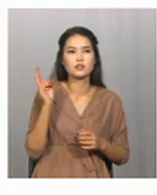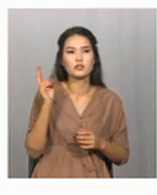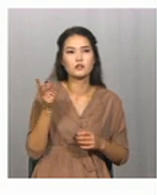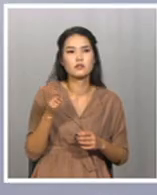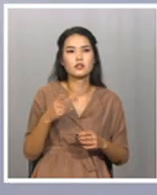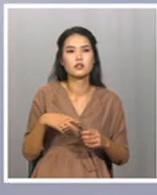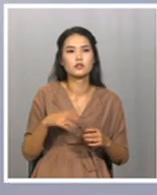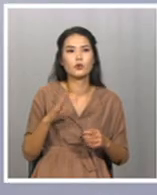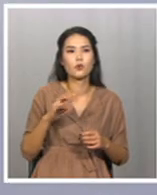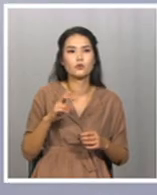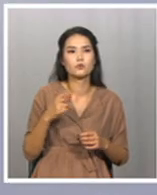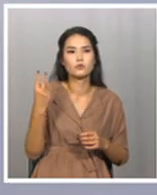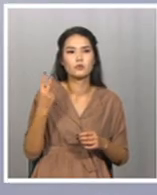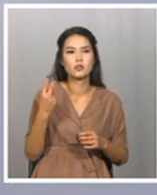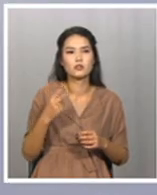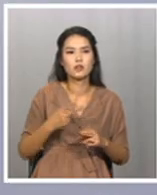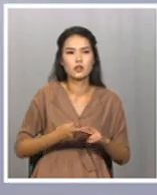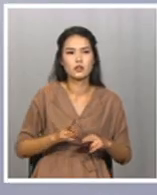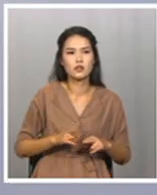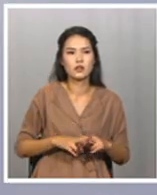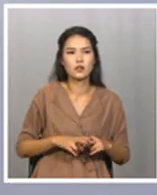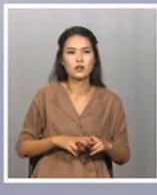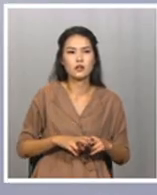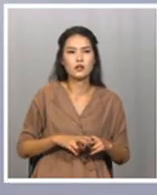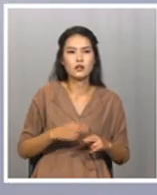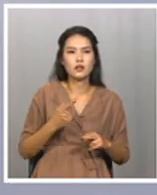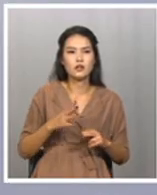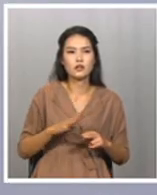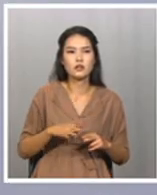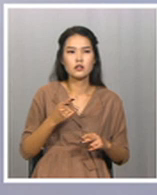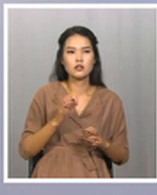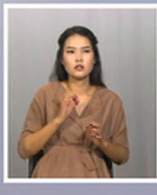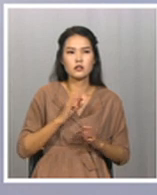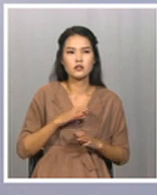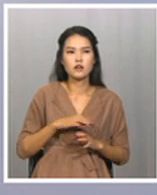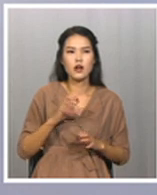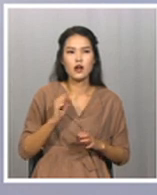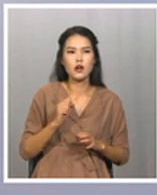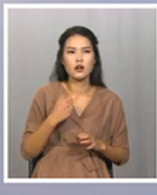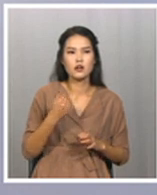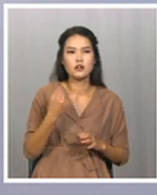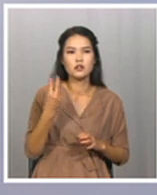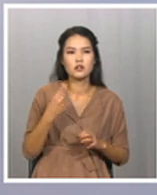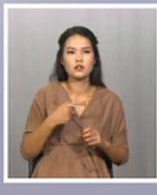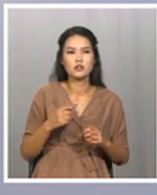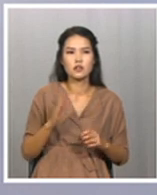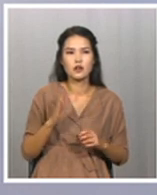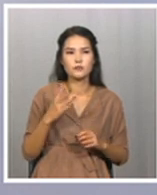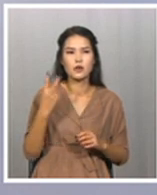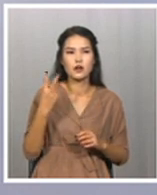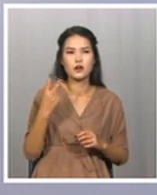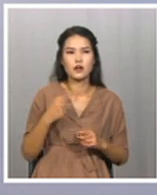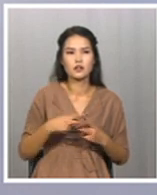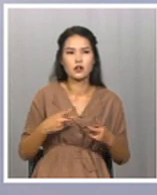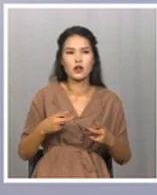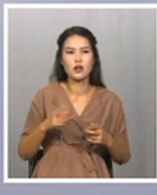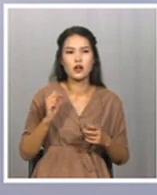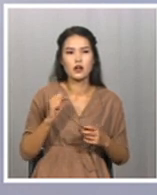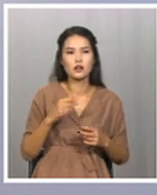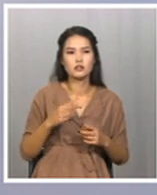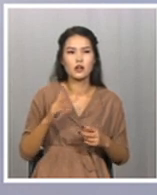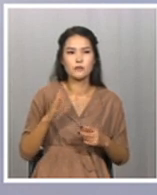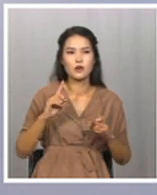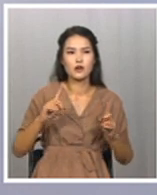косинустың квадраты x. Бұл жерде біз екі өрнектің квадраттарының айырымын қолданамыз. А квадрат азайтылған b квадрат. А азайту b көбейтілген